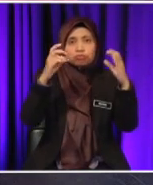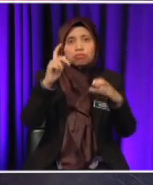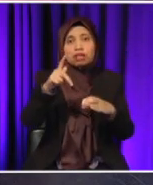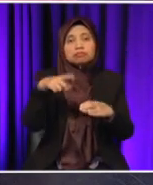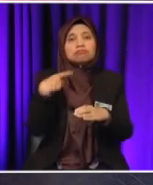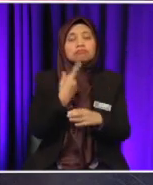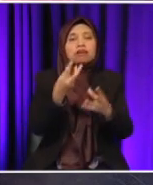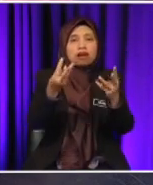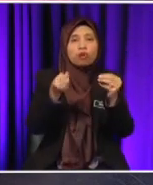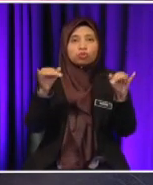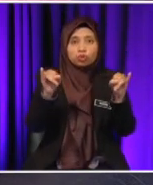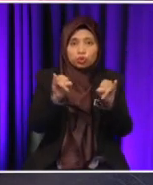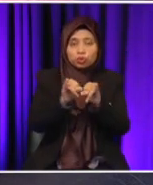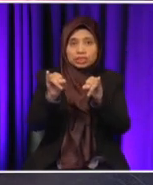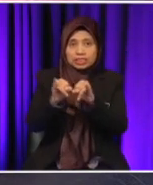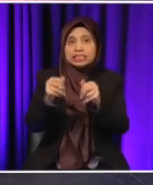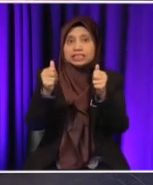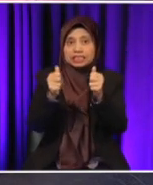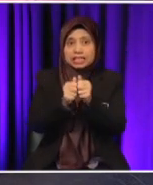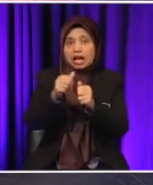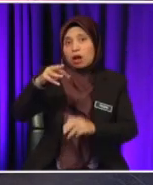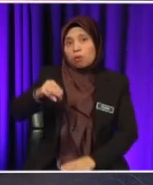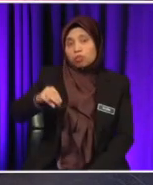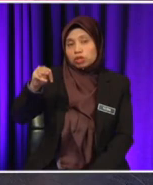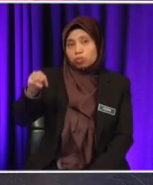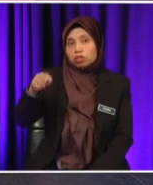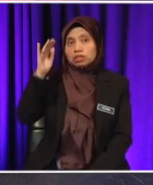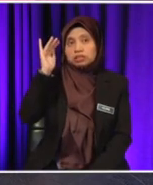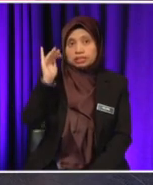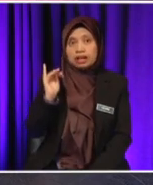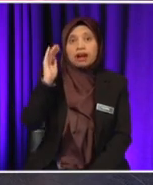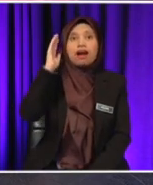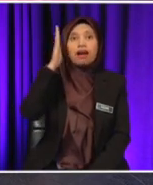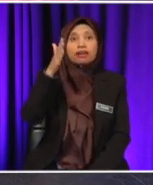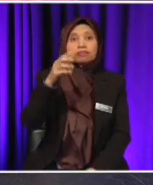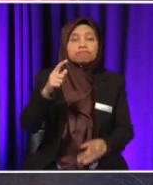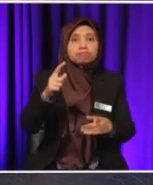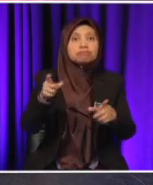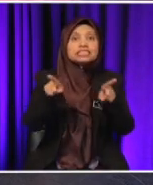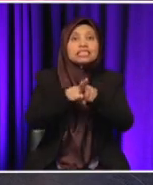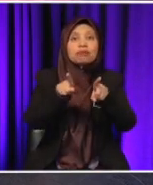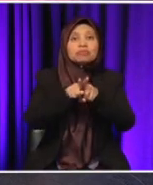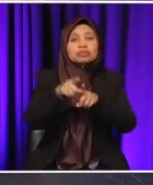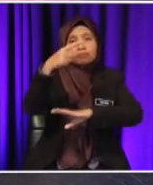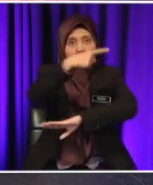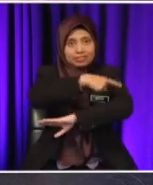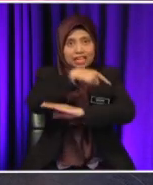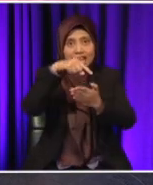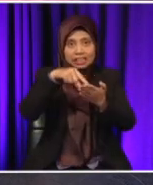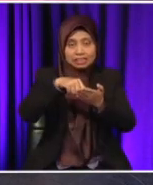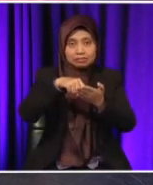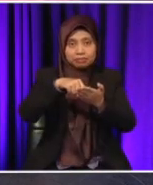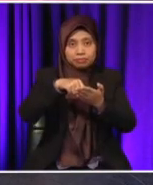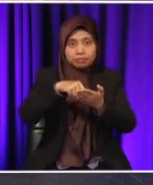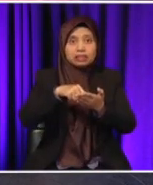enak juga berkenalan dengan murid-murid yang akan menemani kita sepanjang pembelajaran untuk hari ini